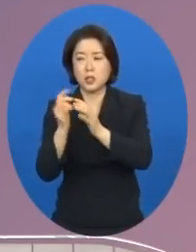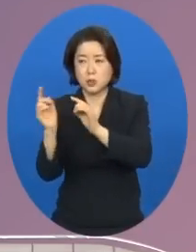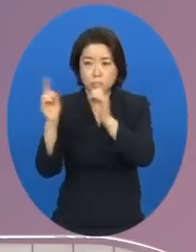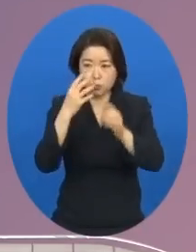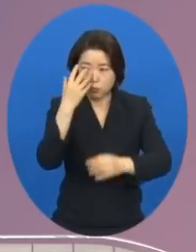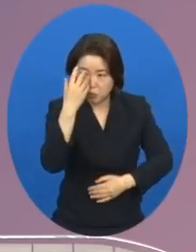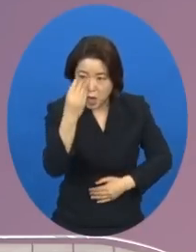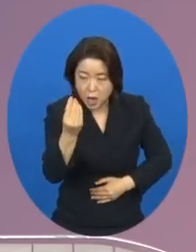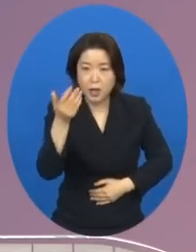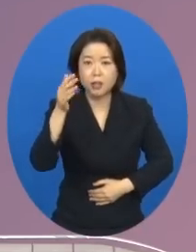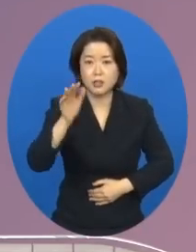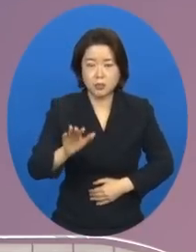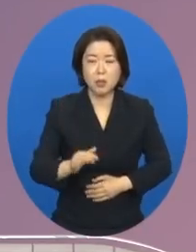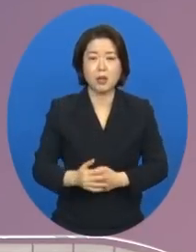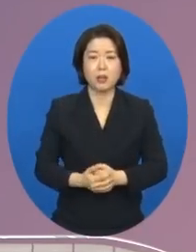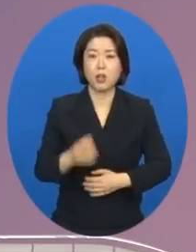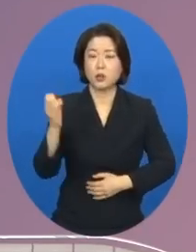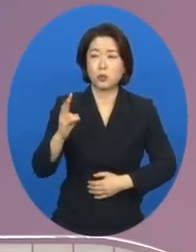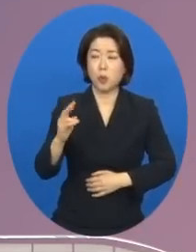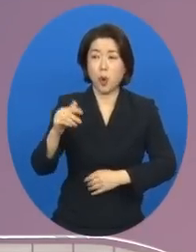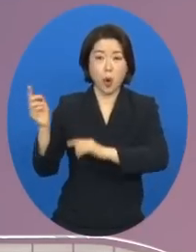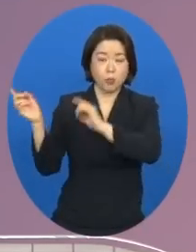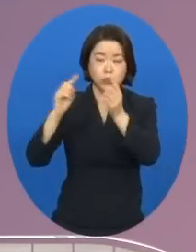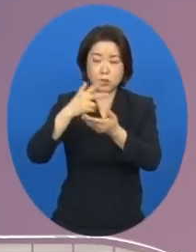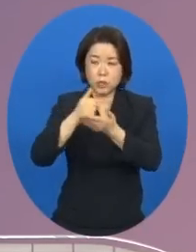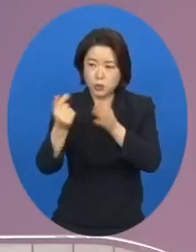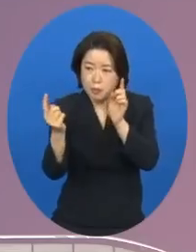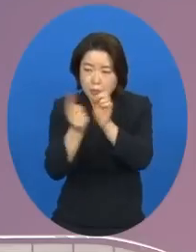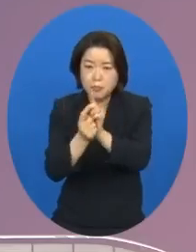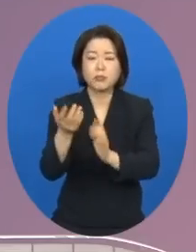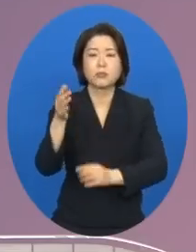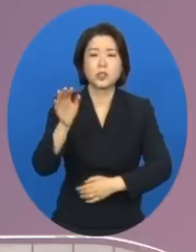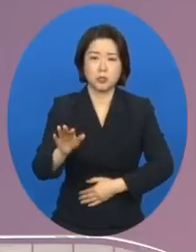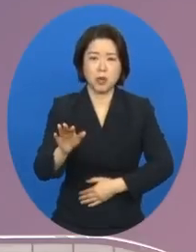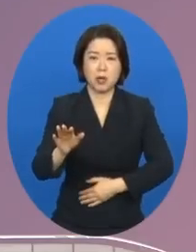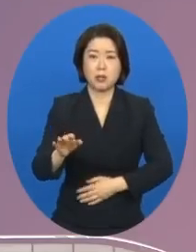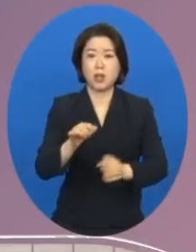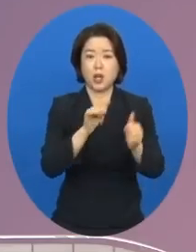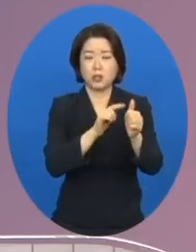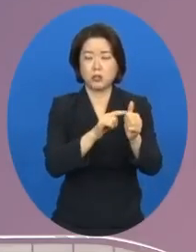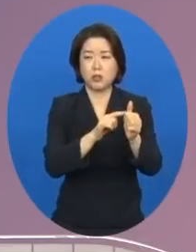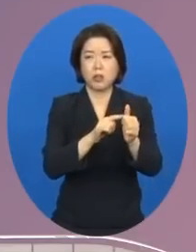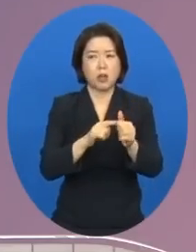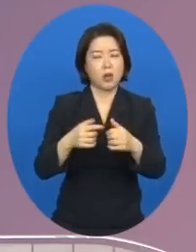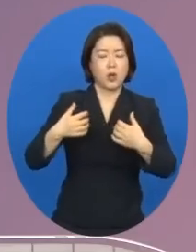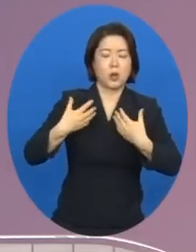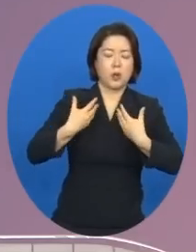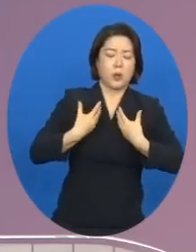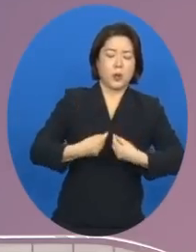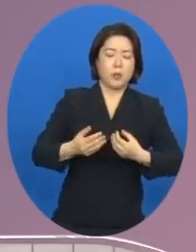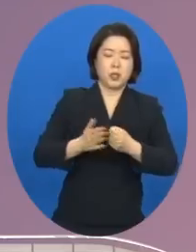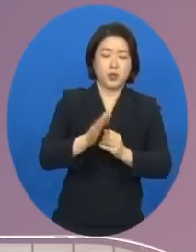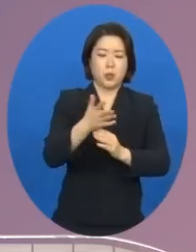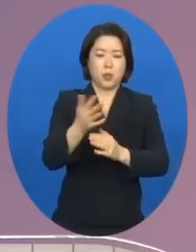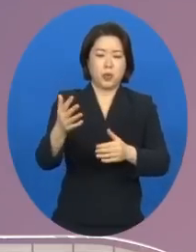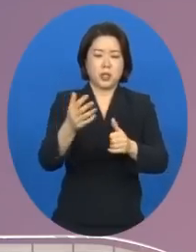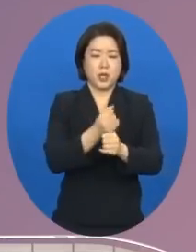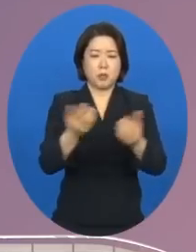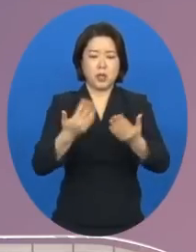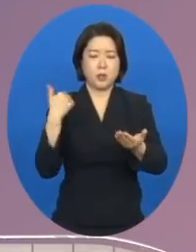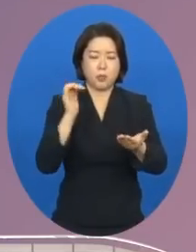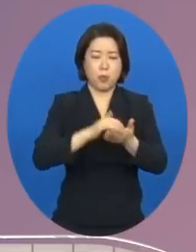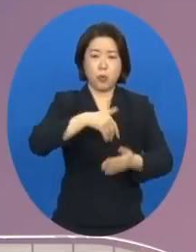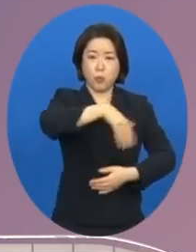목격하고 또 부활의 주님을 만났으면서도 그는 고기잡이하러 돌아갔습니다. 자기